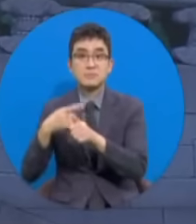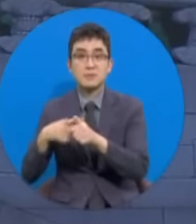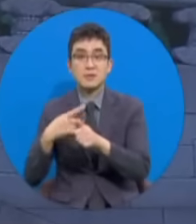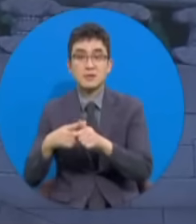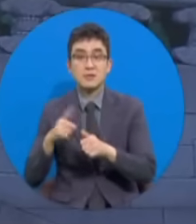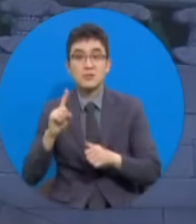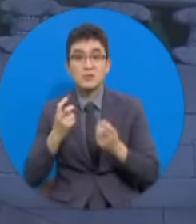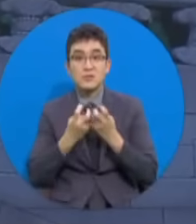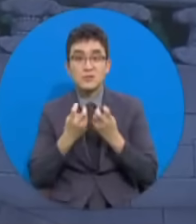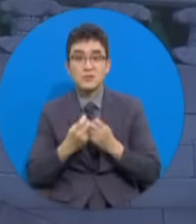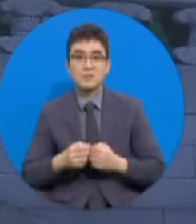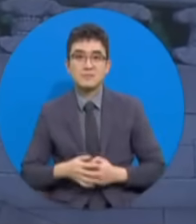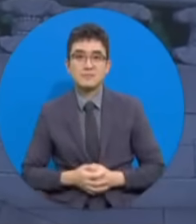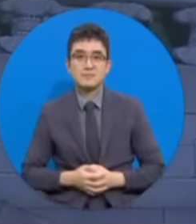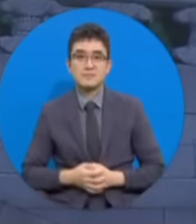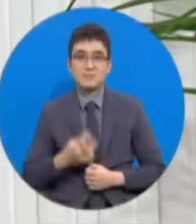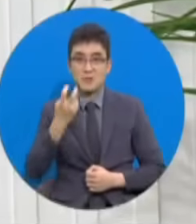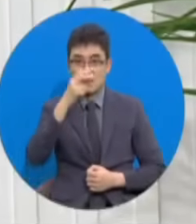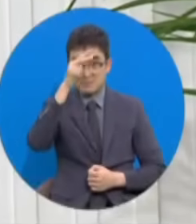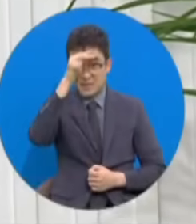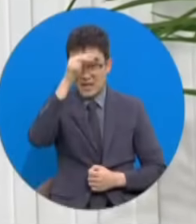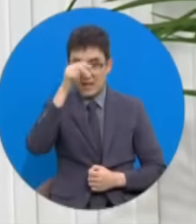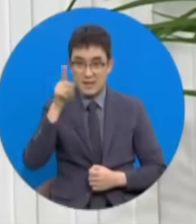어떻습니까? 참 우리 검찰이 어디까지